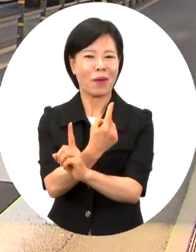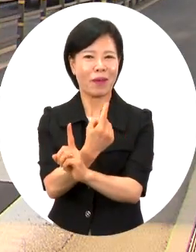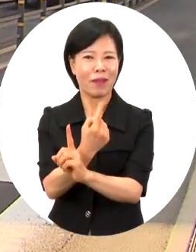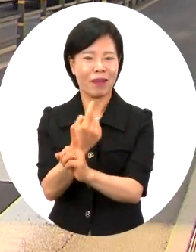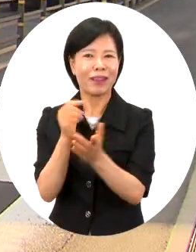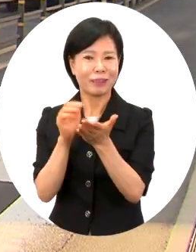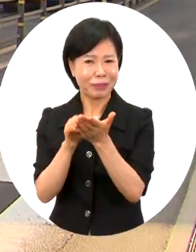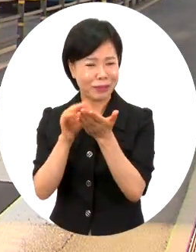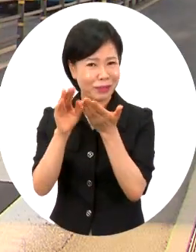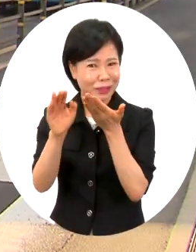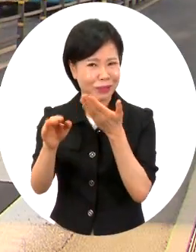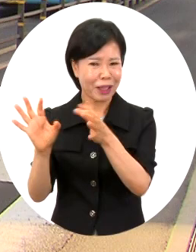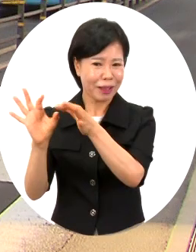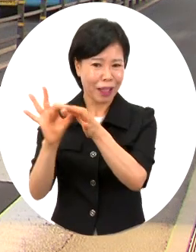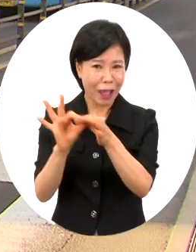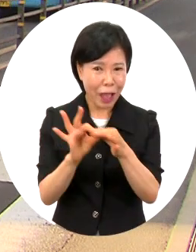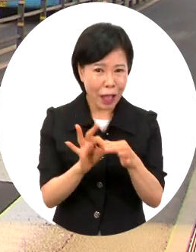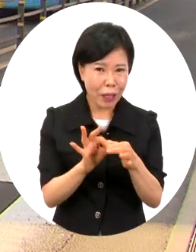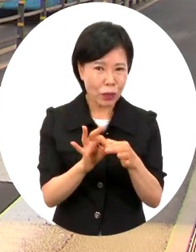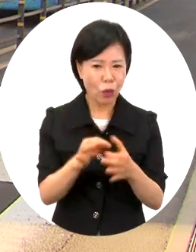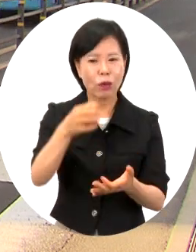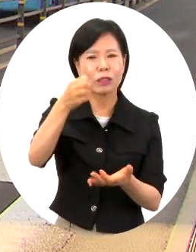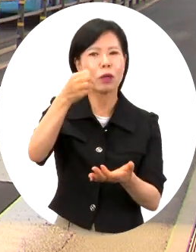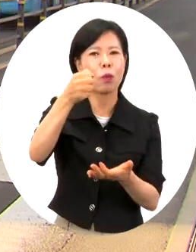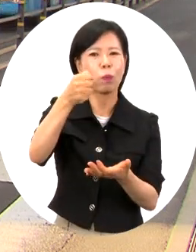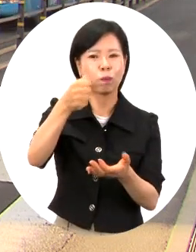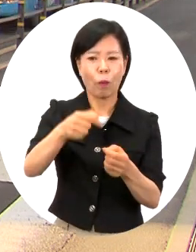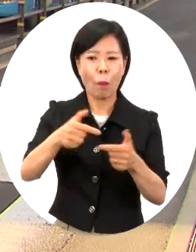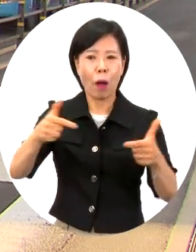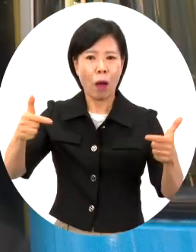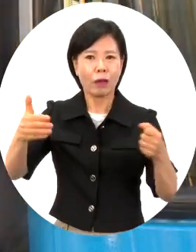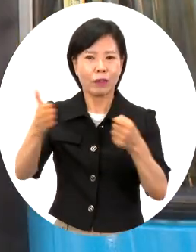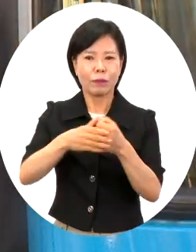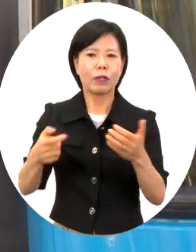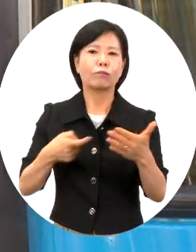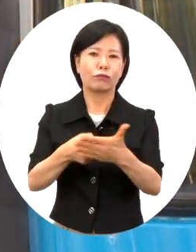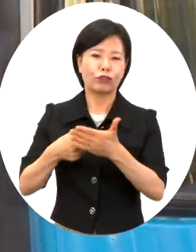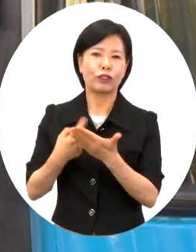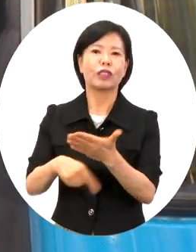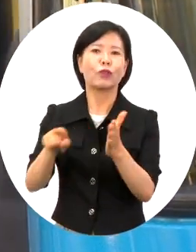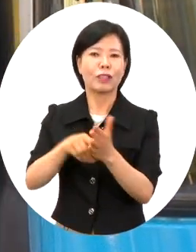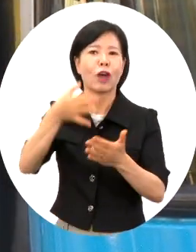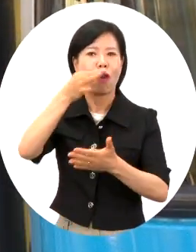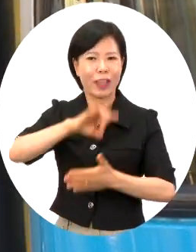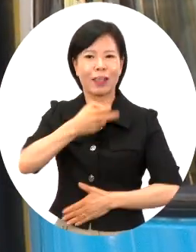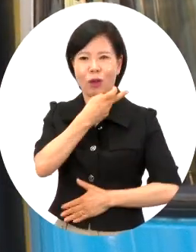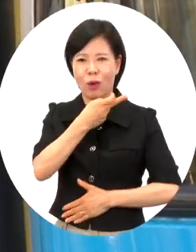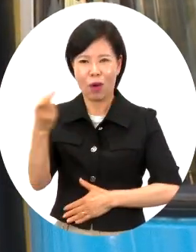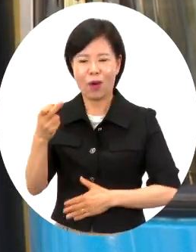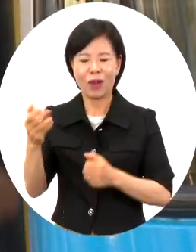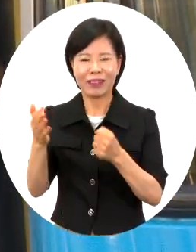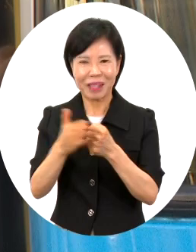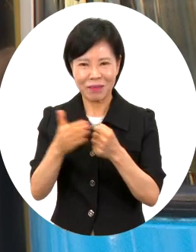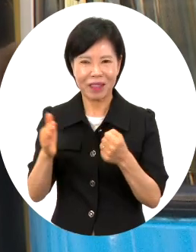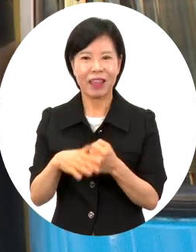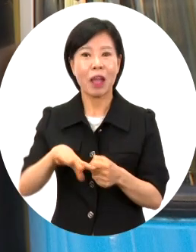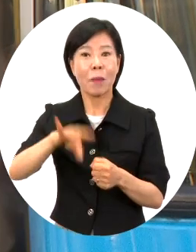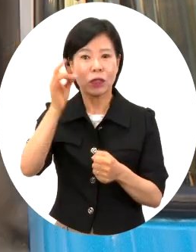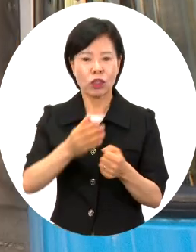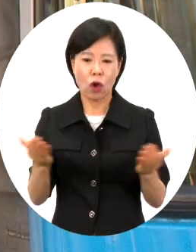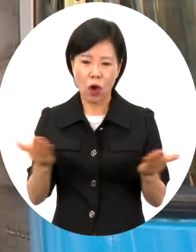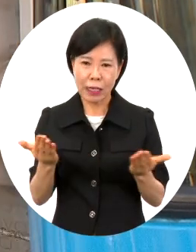버스 준공 영제 도입 이후 계속 증가해온 재정 절감과 버스 운영 효율화를 위한 개편인데요.